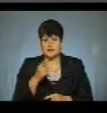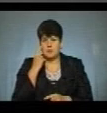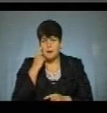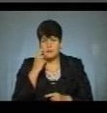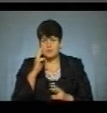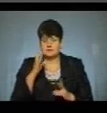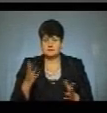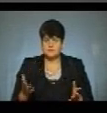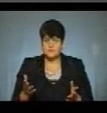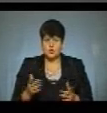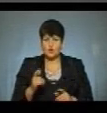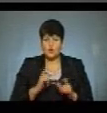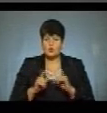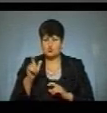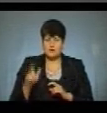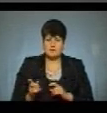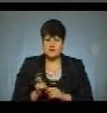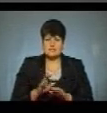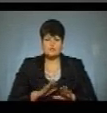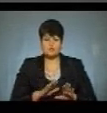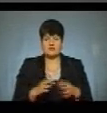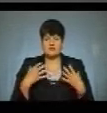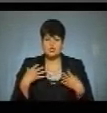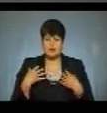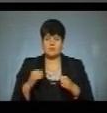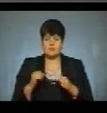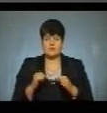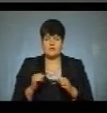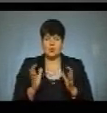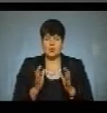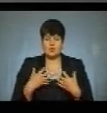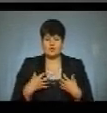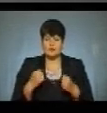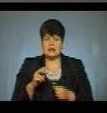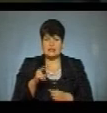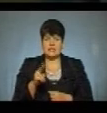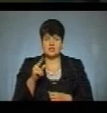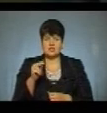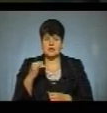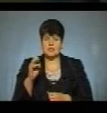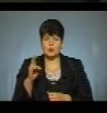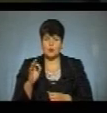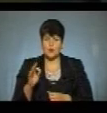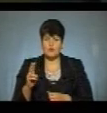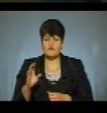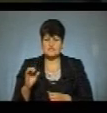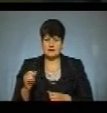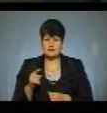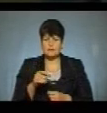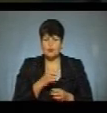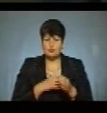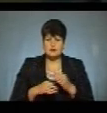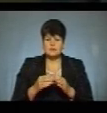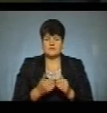До студентів вийшла заступниця начальника обласного управління охорони здоров'я Лідія Чайковська. У її кабінеті студенти обговорили